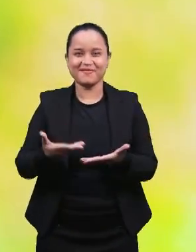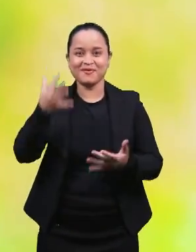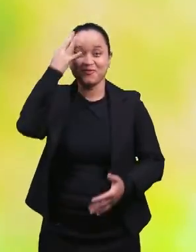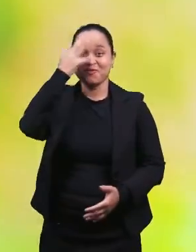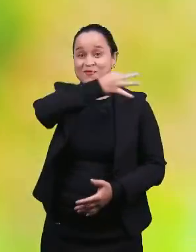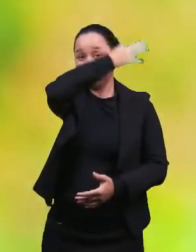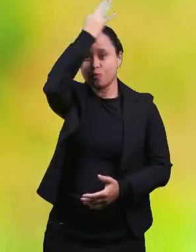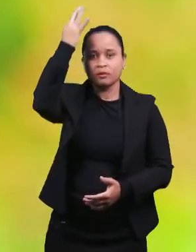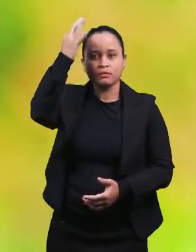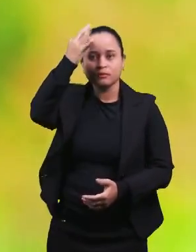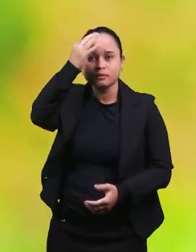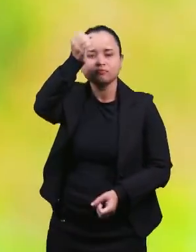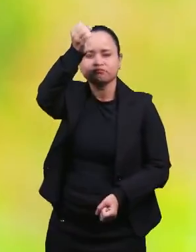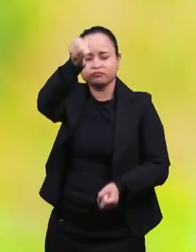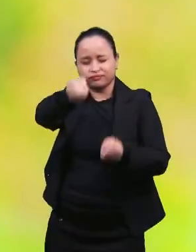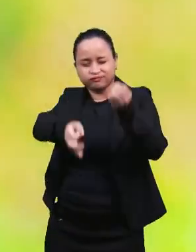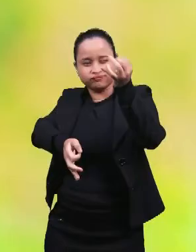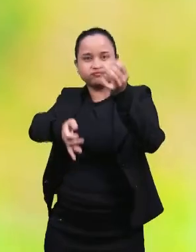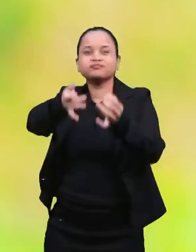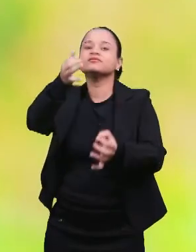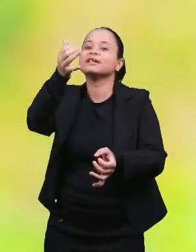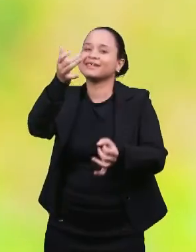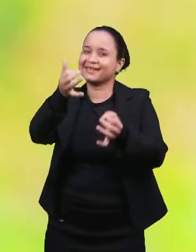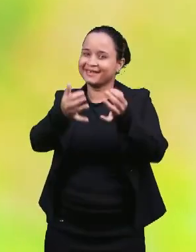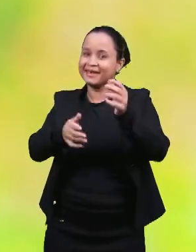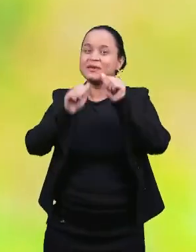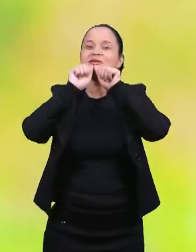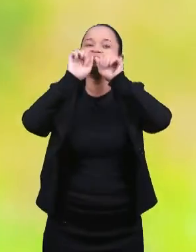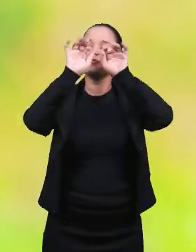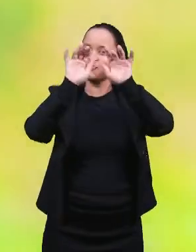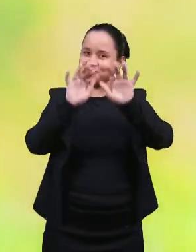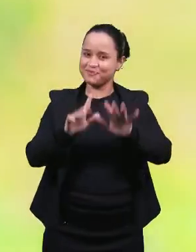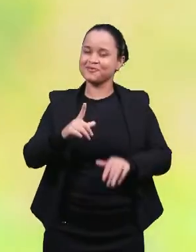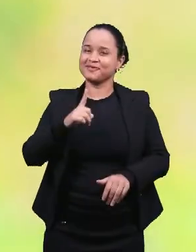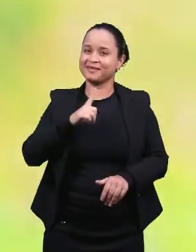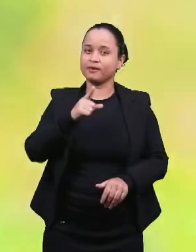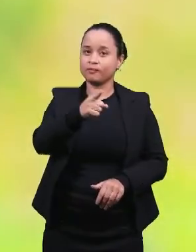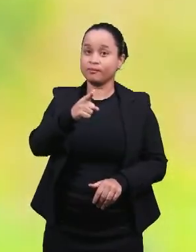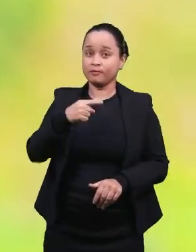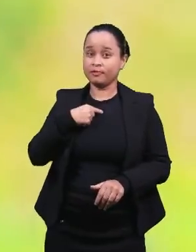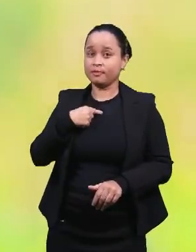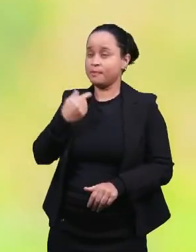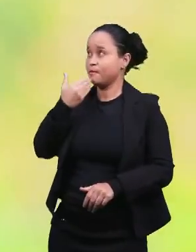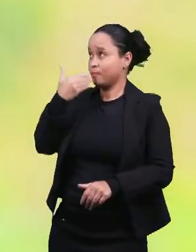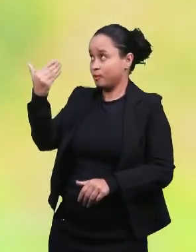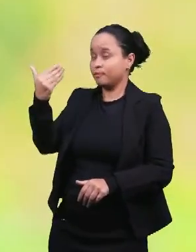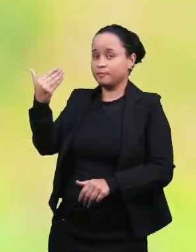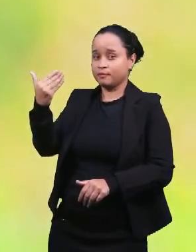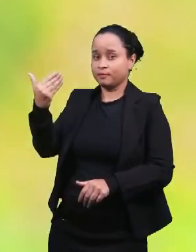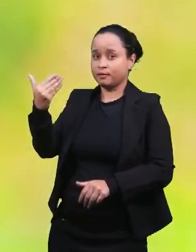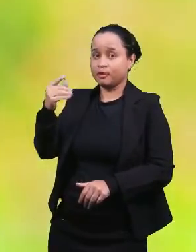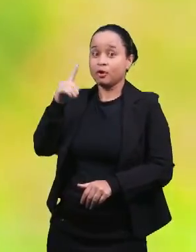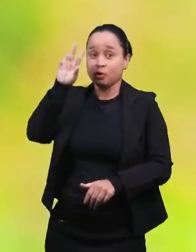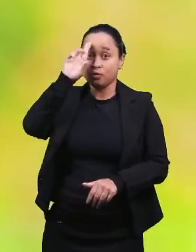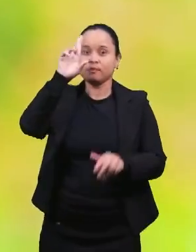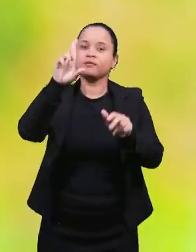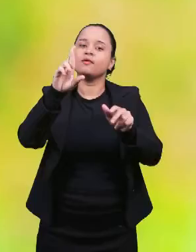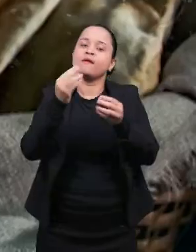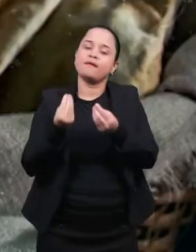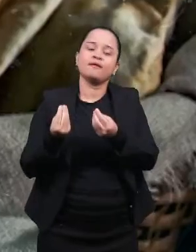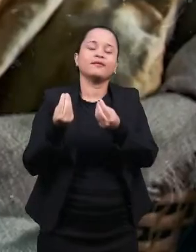Сегодня благословения изливаются обильно. Простри руку твою к Иисусу